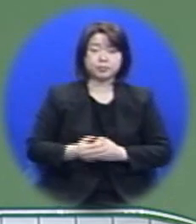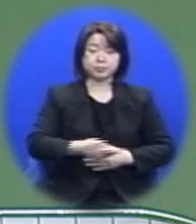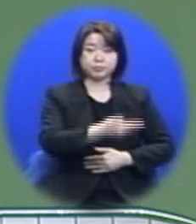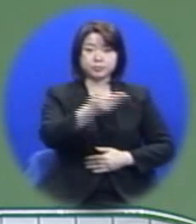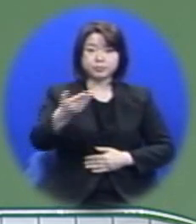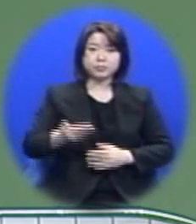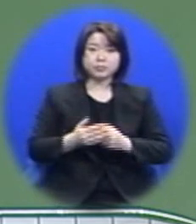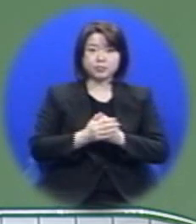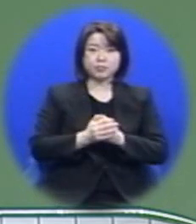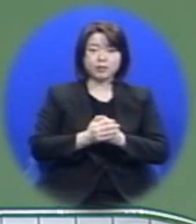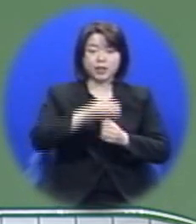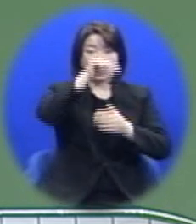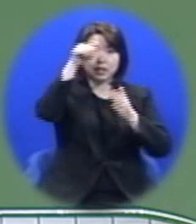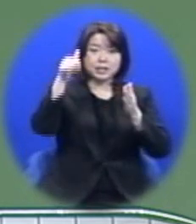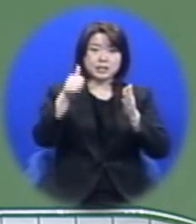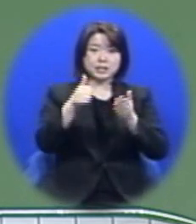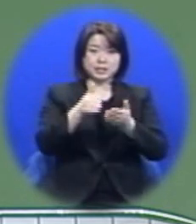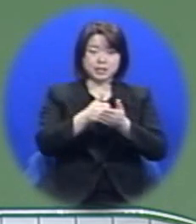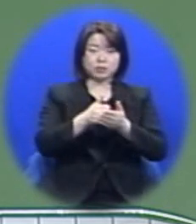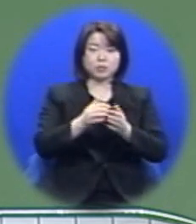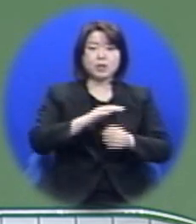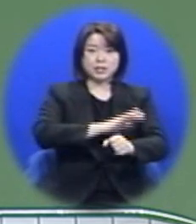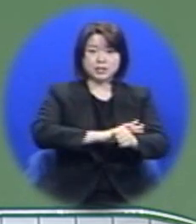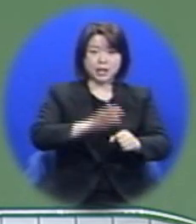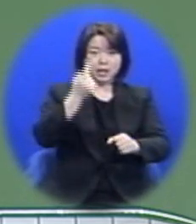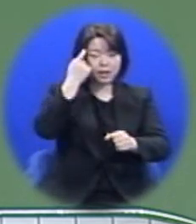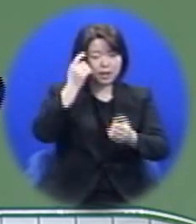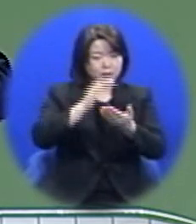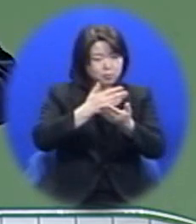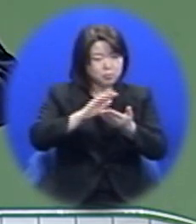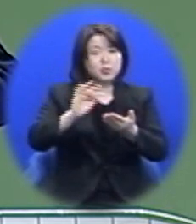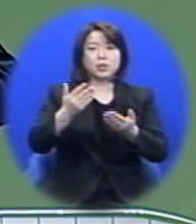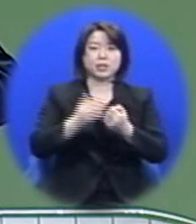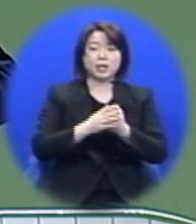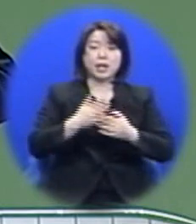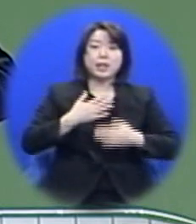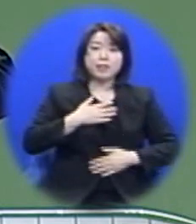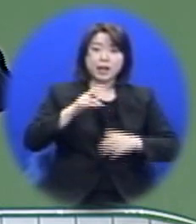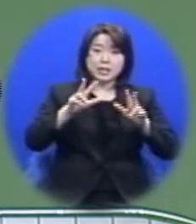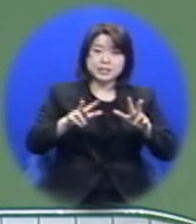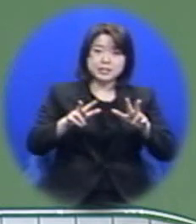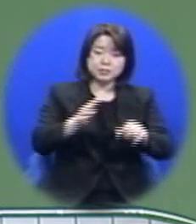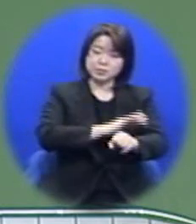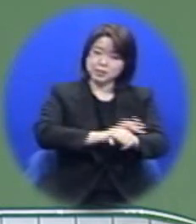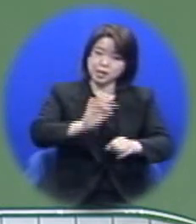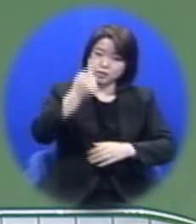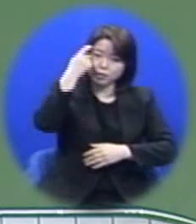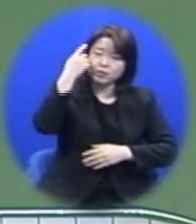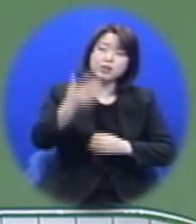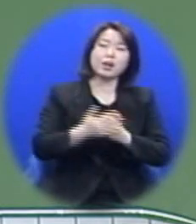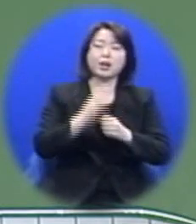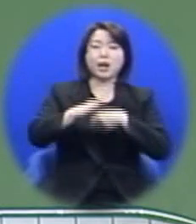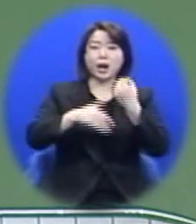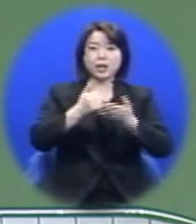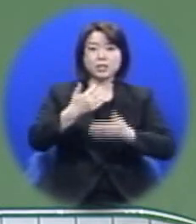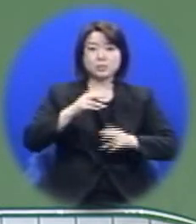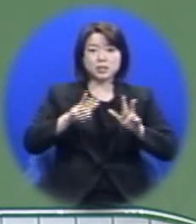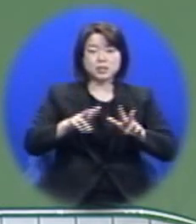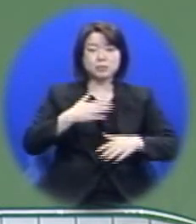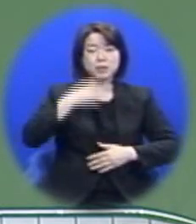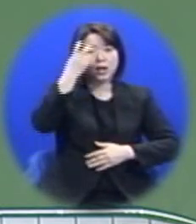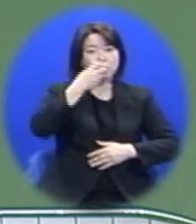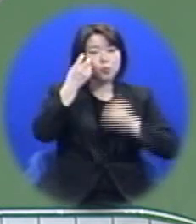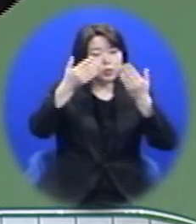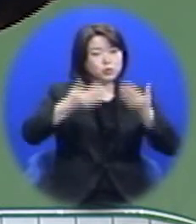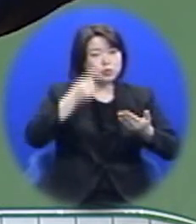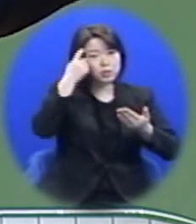여러분, 여러분의 인생도 잘 분별해야 됩니다. 내가 지금 형통한가? 하나님이 나를 보호하고 계시나? 내가